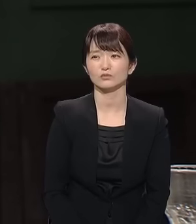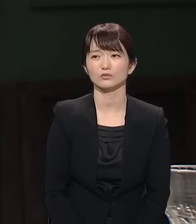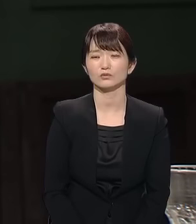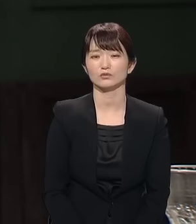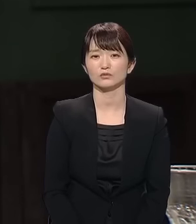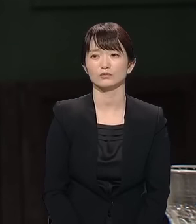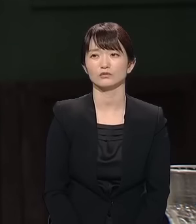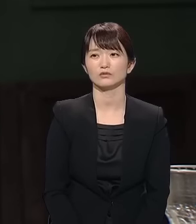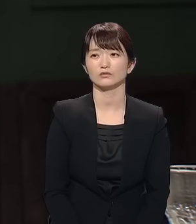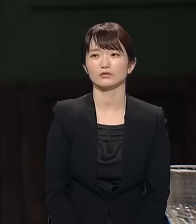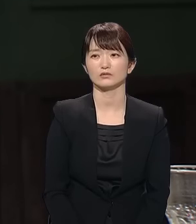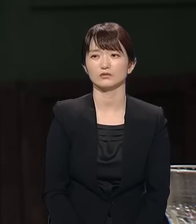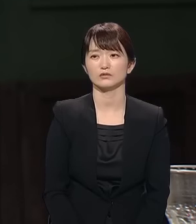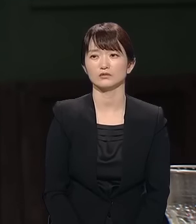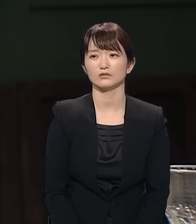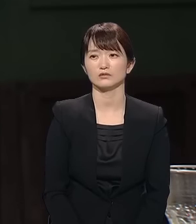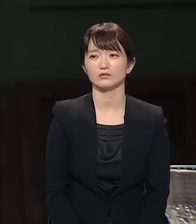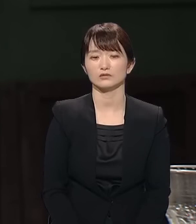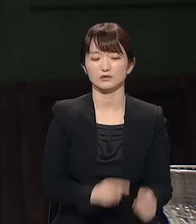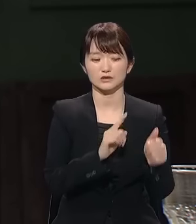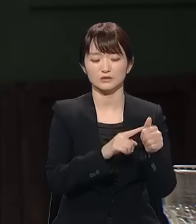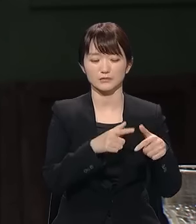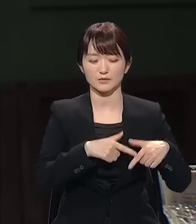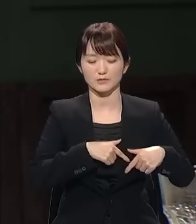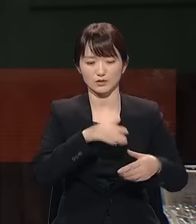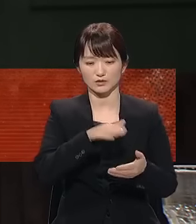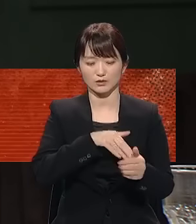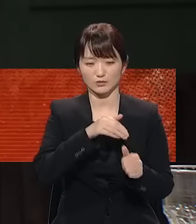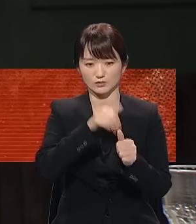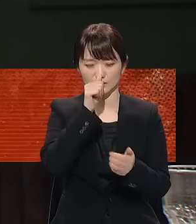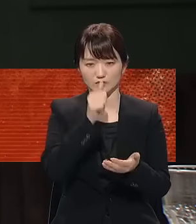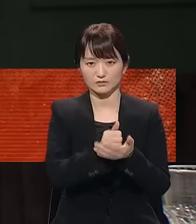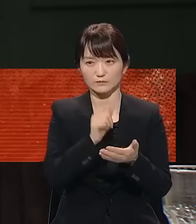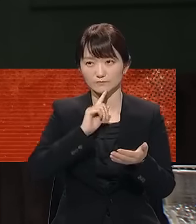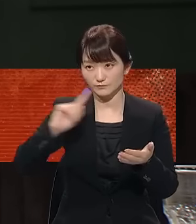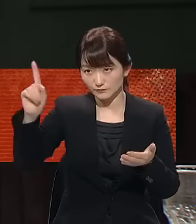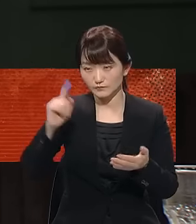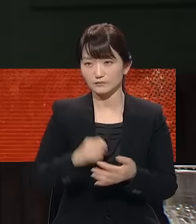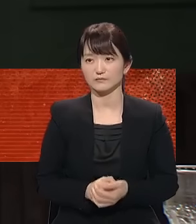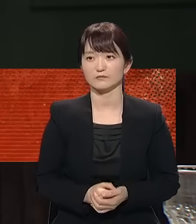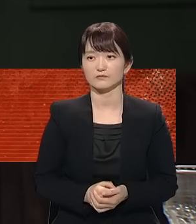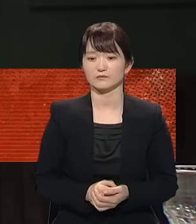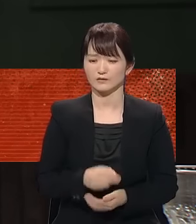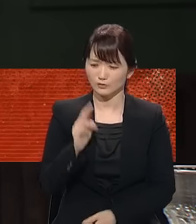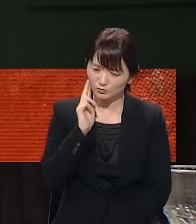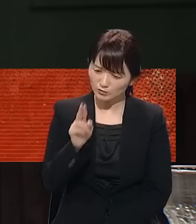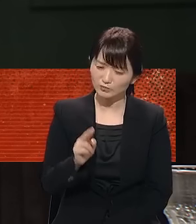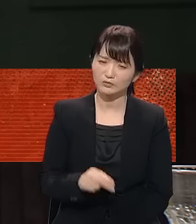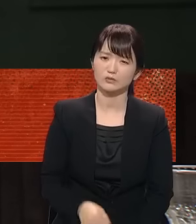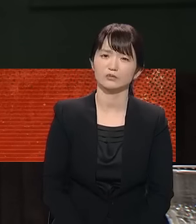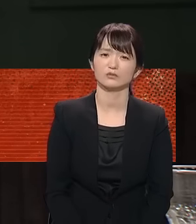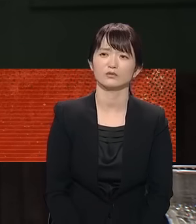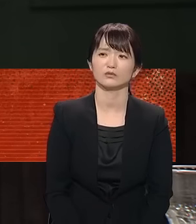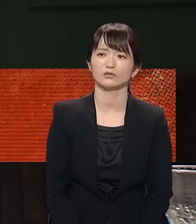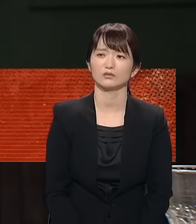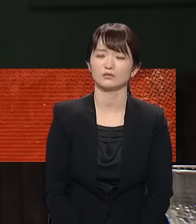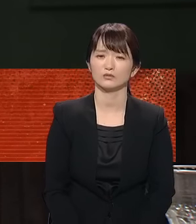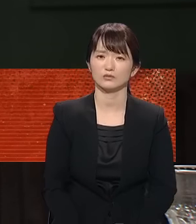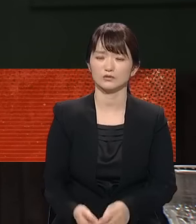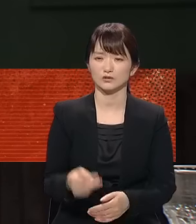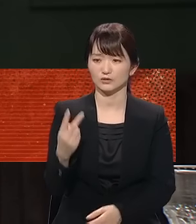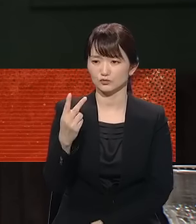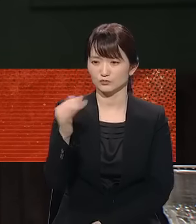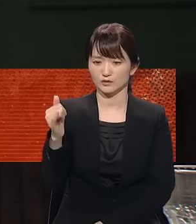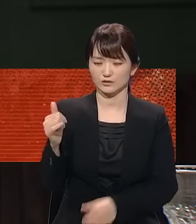제보자로 명예 훼손으로고 고소를 했는데 제보자로는 정말 너무 하다라는 말이 절로 나올 수밖에 없는 상황입니다 쌍 고소를 당한